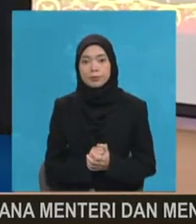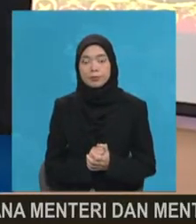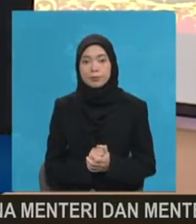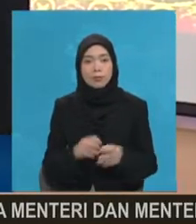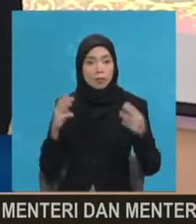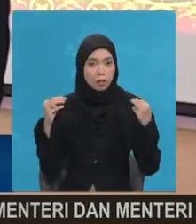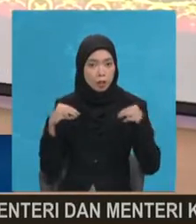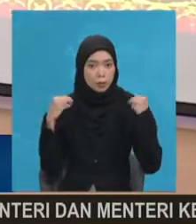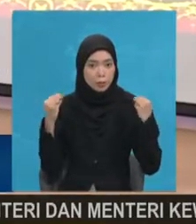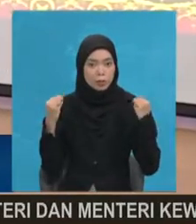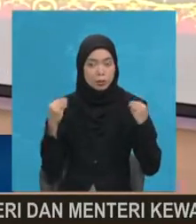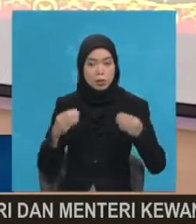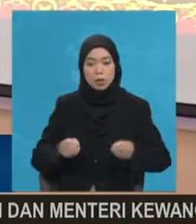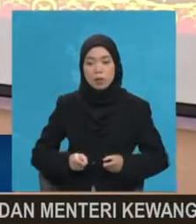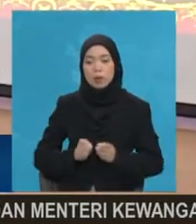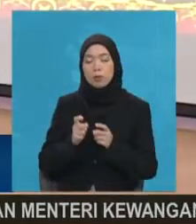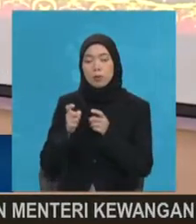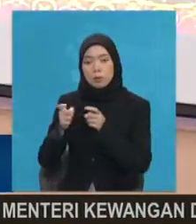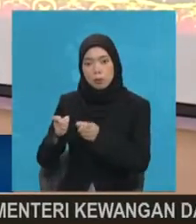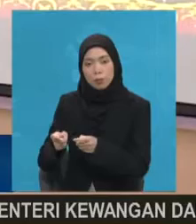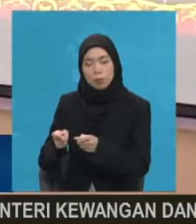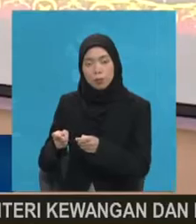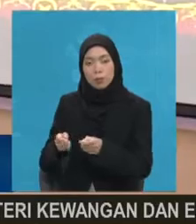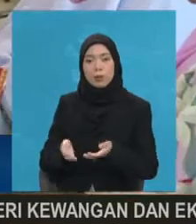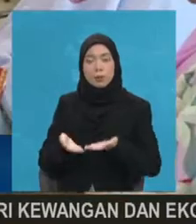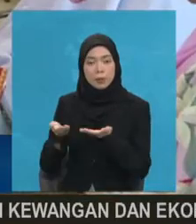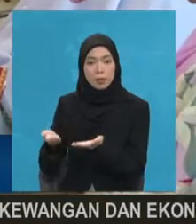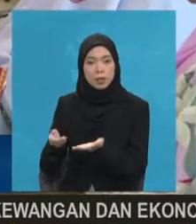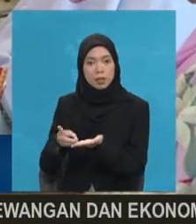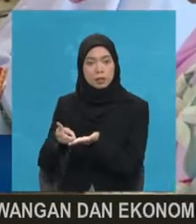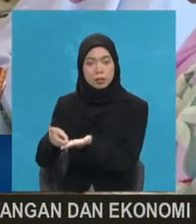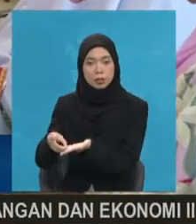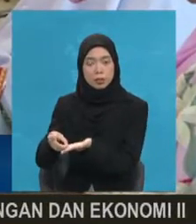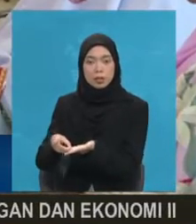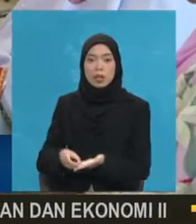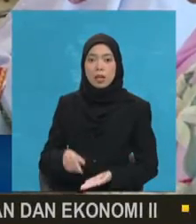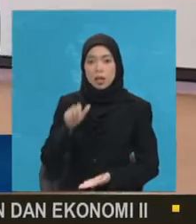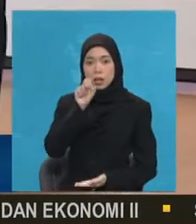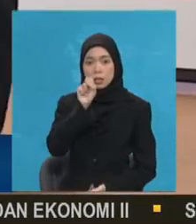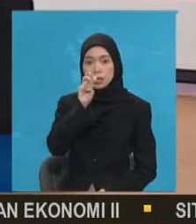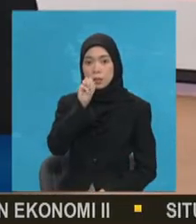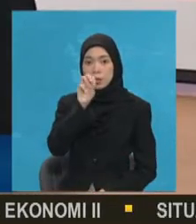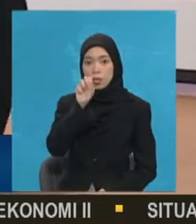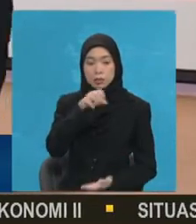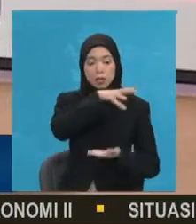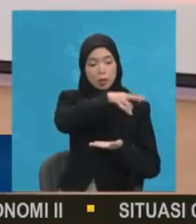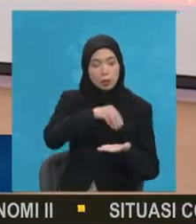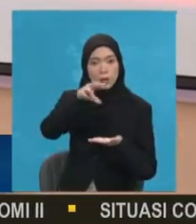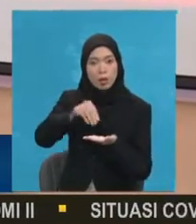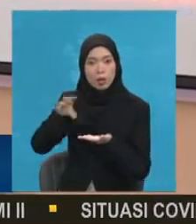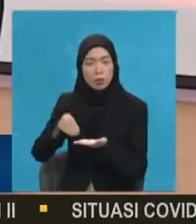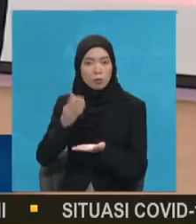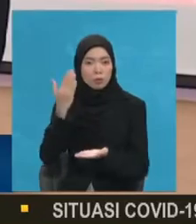majelis diesel ajurkan penyampaian sumbangan hasil kutipan SMS Brunei prihatin bagi dana tahun 2020